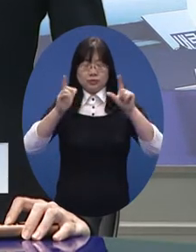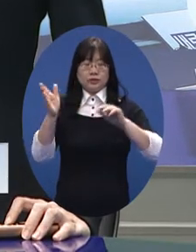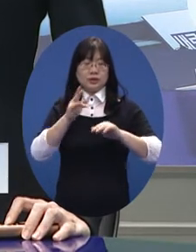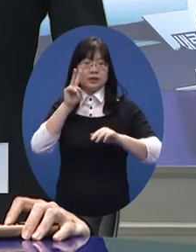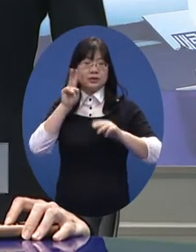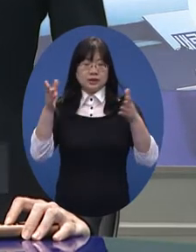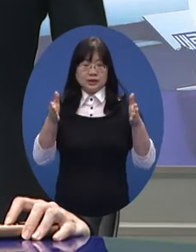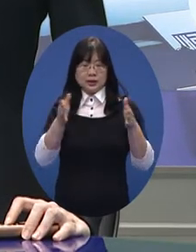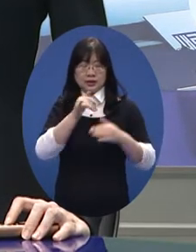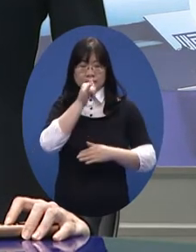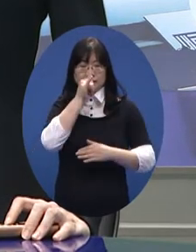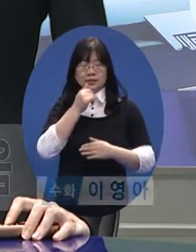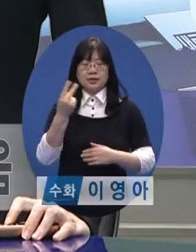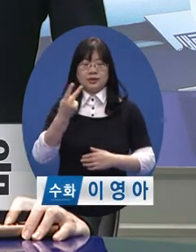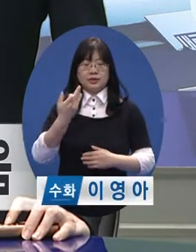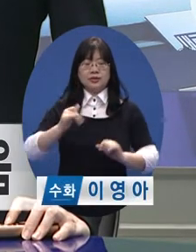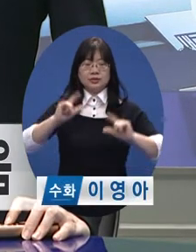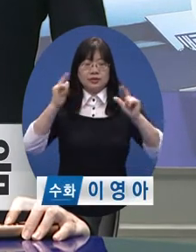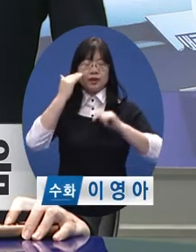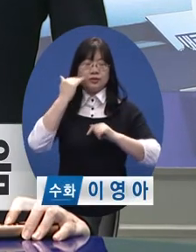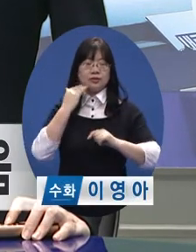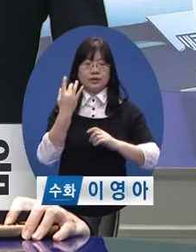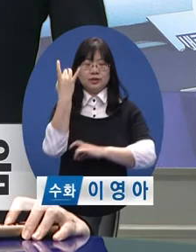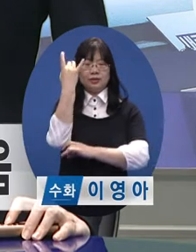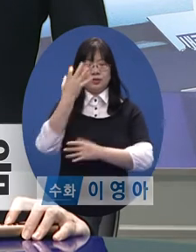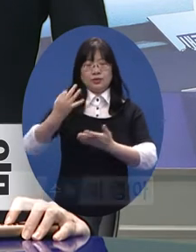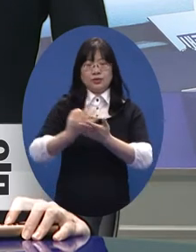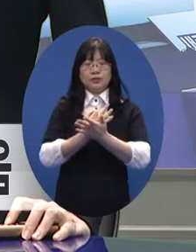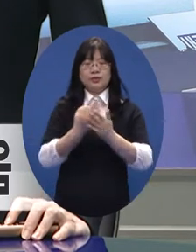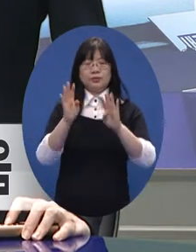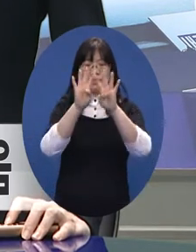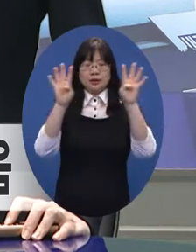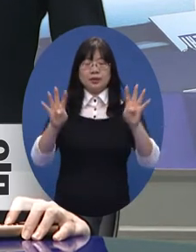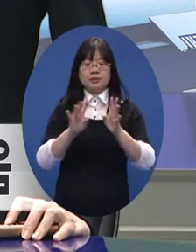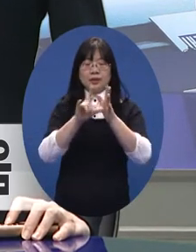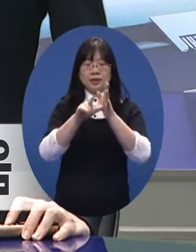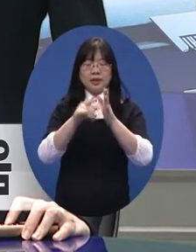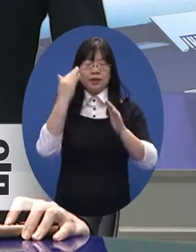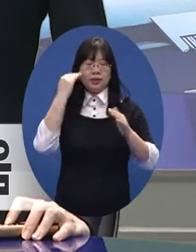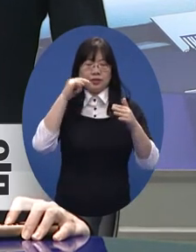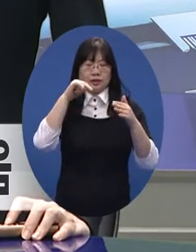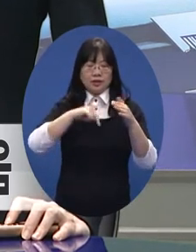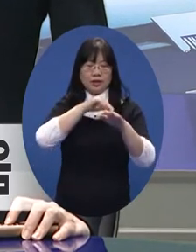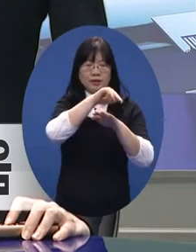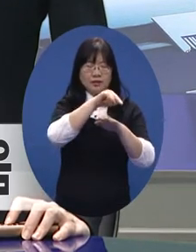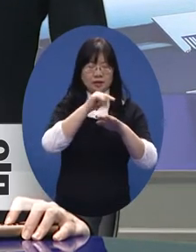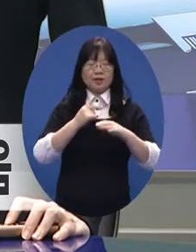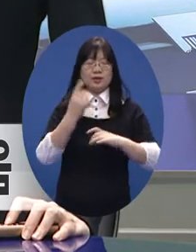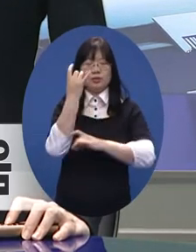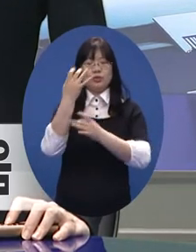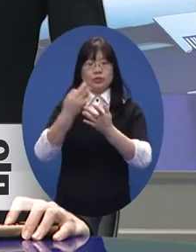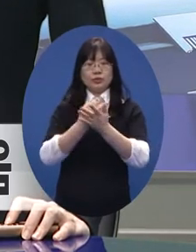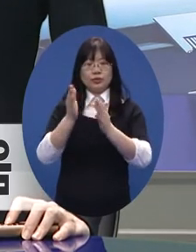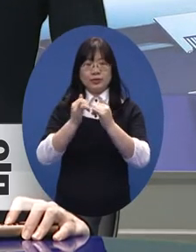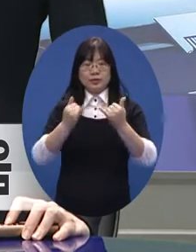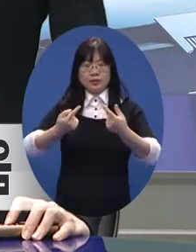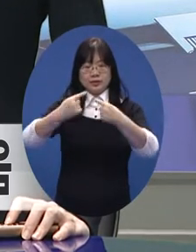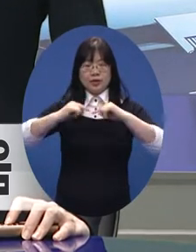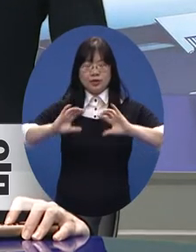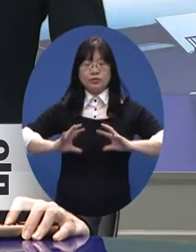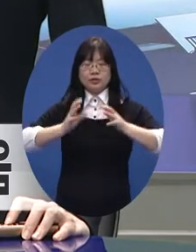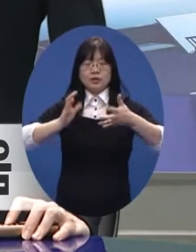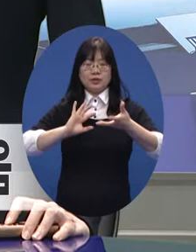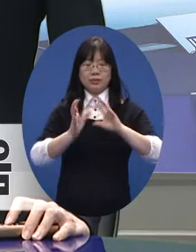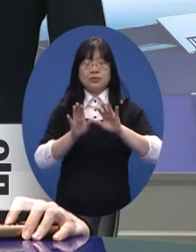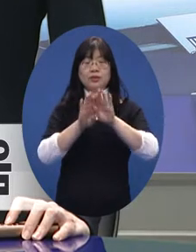29일부터 이틀간 펼쳐진 2019 대한민국 기본소득 박람회에선 국내외 기본소득 전문가들이 참석한 국제